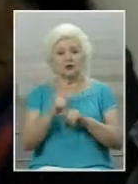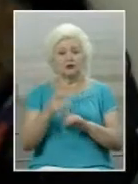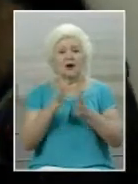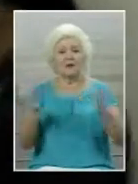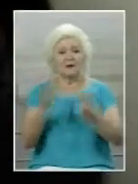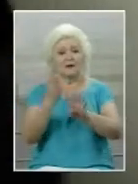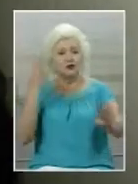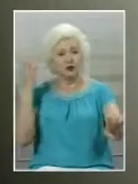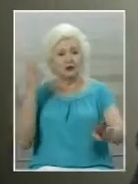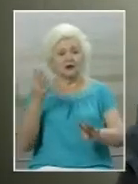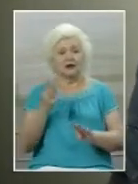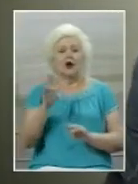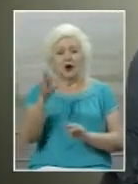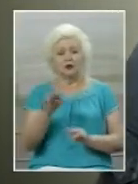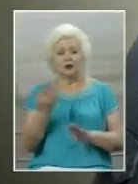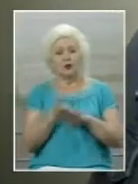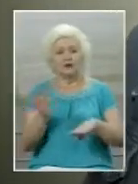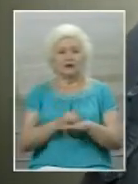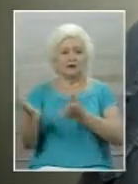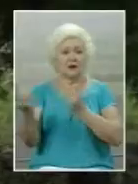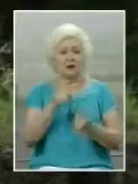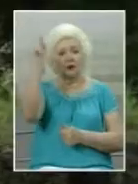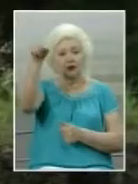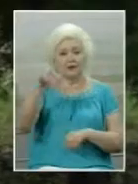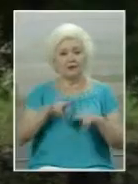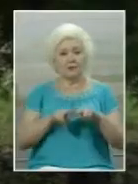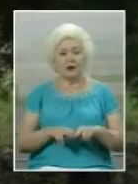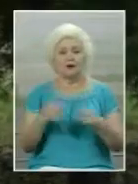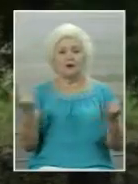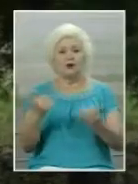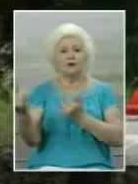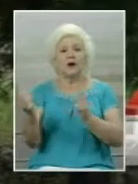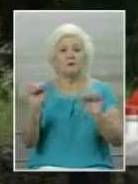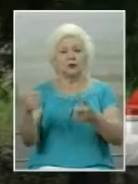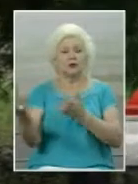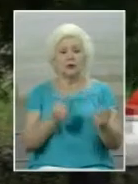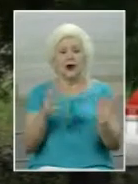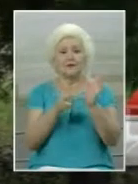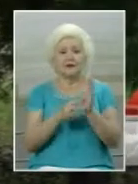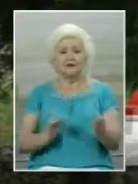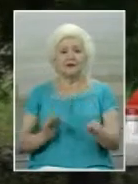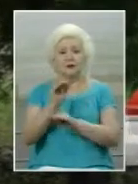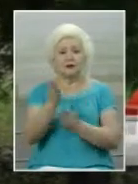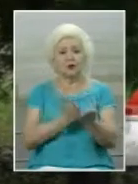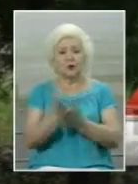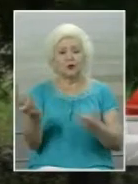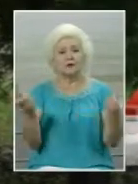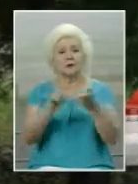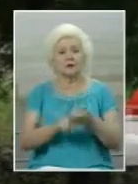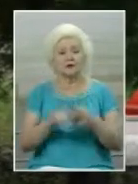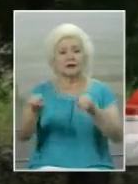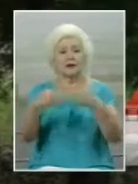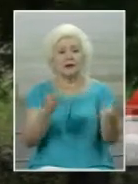черги, складно отримати там паспорт. Від сьогодні можна отримати 8 додаткових послуг, пов'язаних із